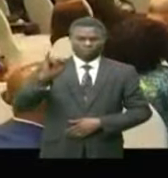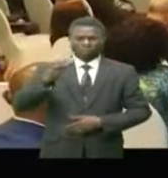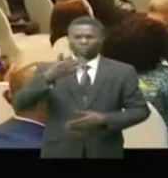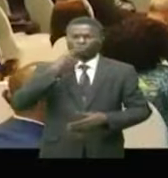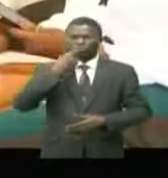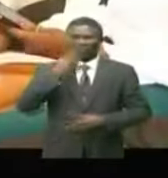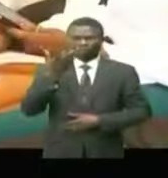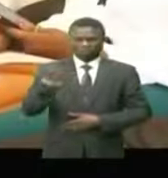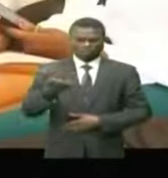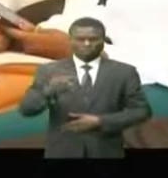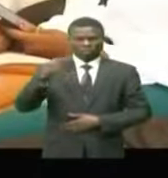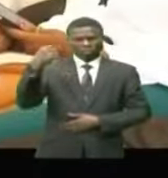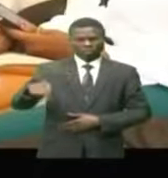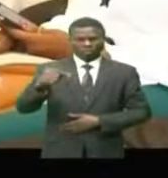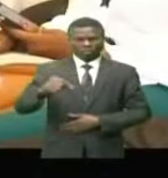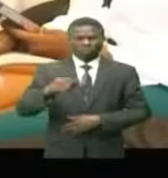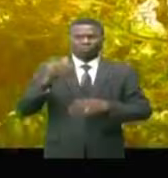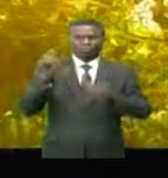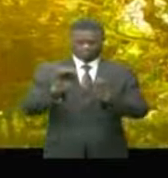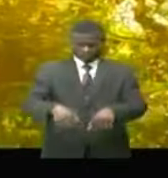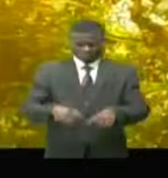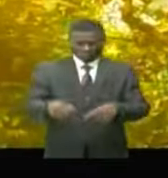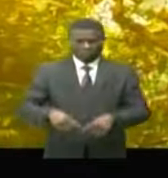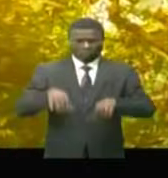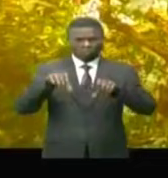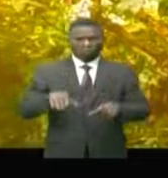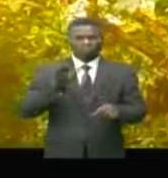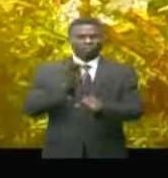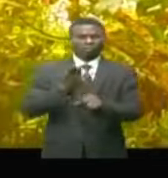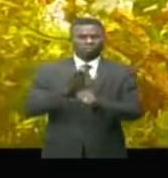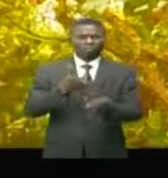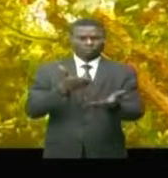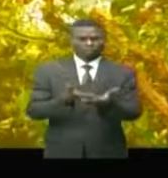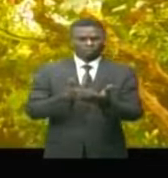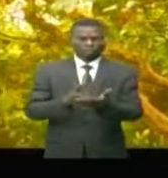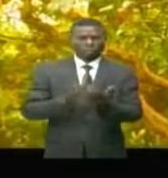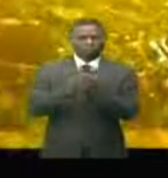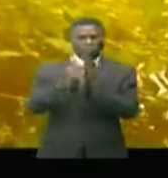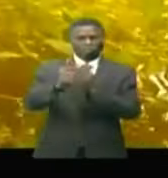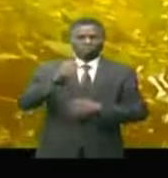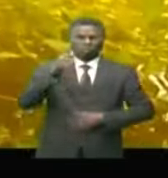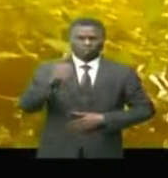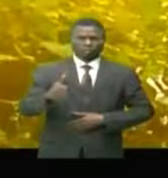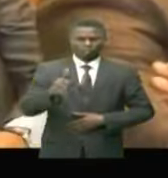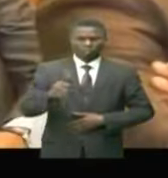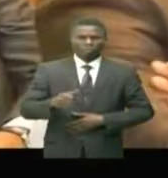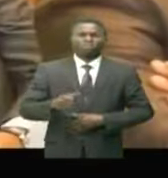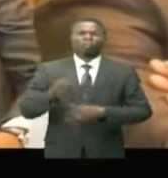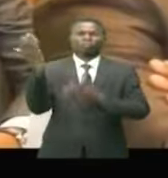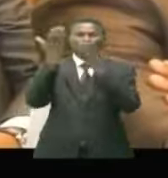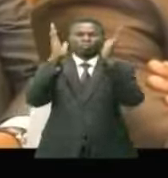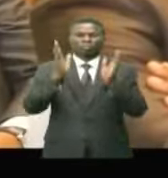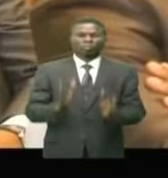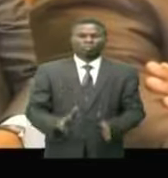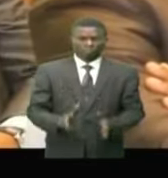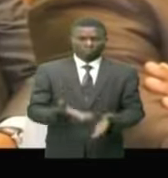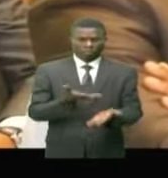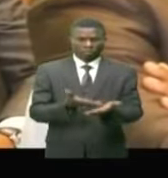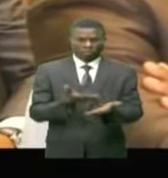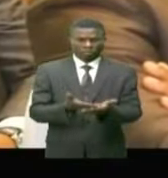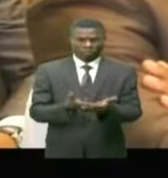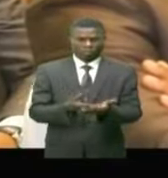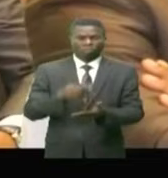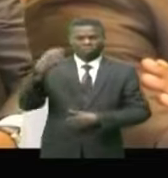Un café produit en RDC en grande quantité et de très bonne qualité. Le producteur de cette denrée, Pacifique